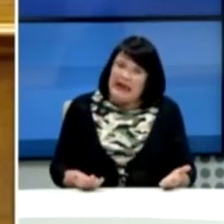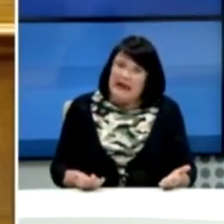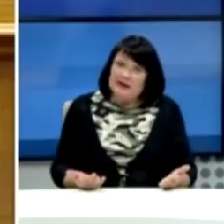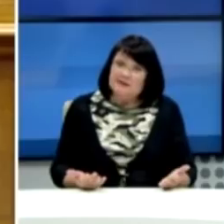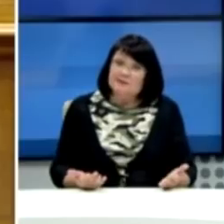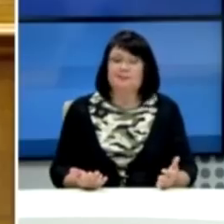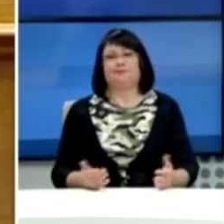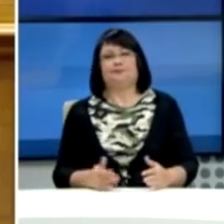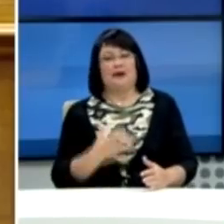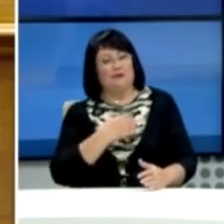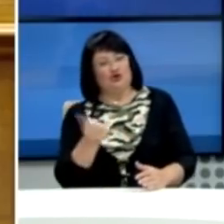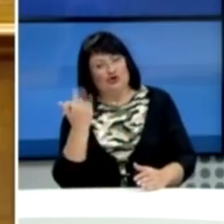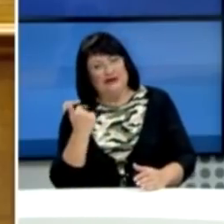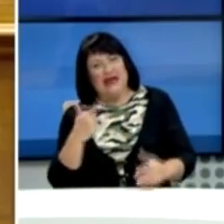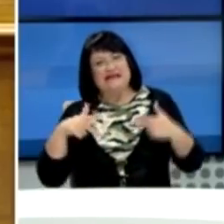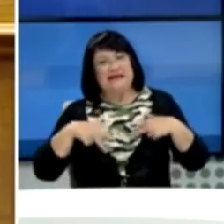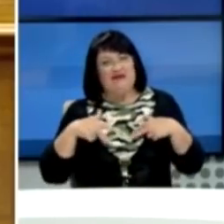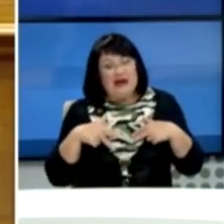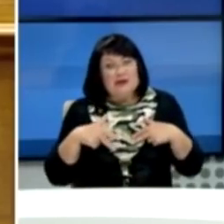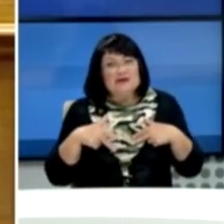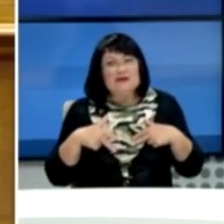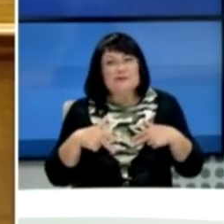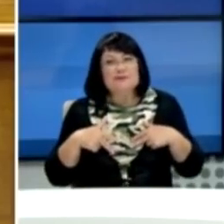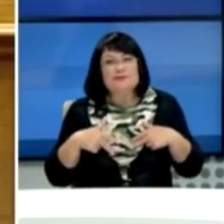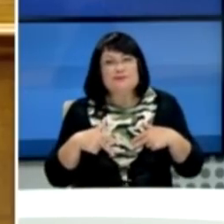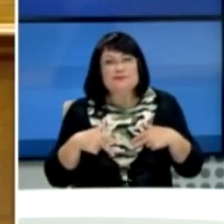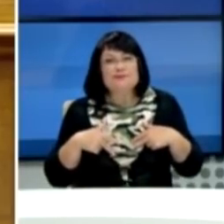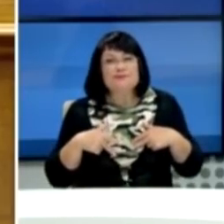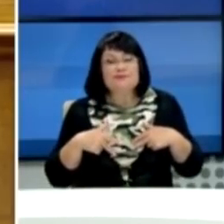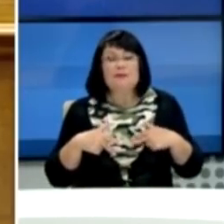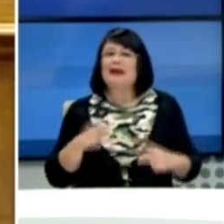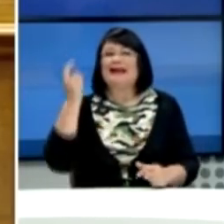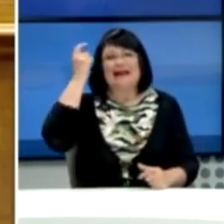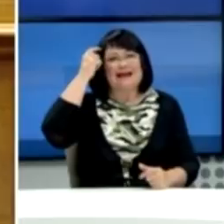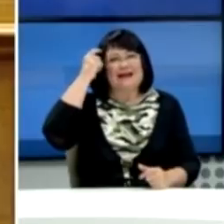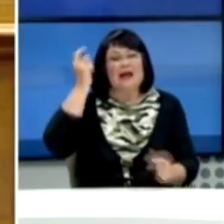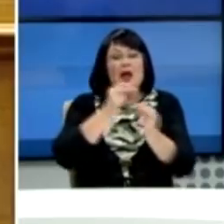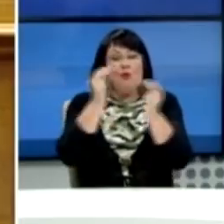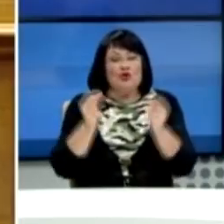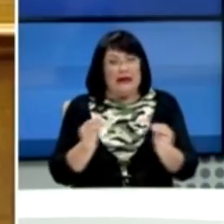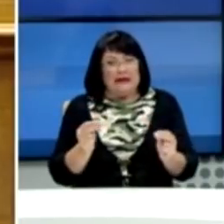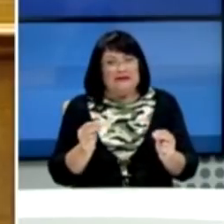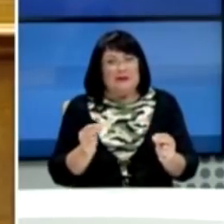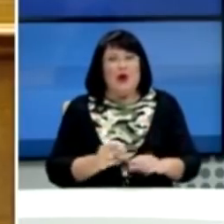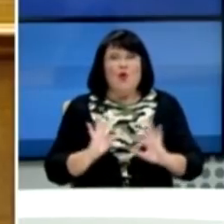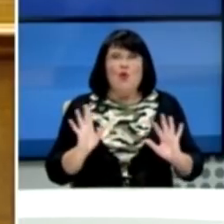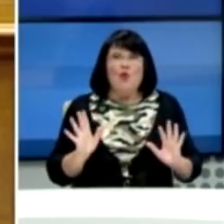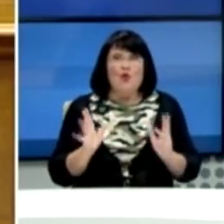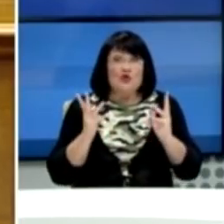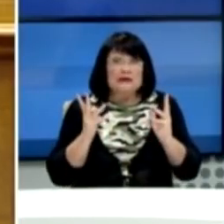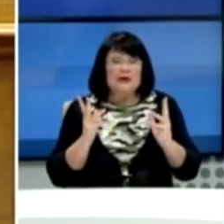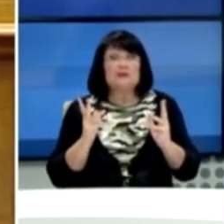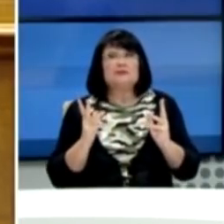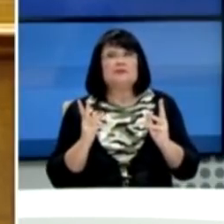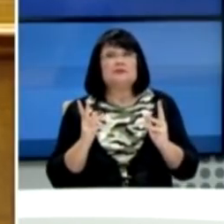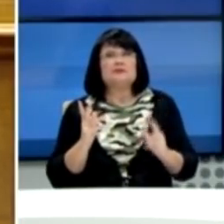αυτή η άρση εμπιστοσύνη στην κυβέρνηση έχει νόημα και αποτέλεσμα όταν δεν στρέφεται